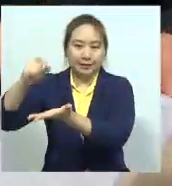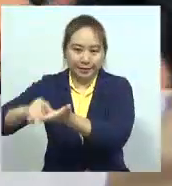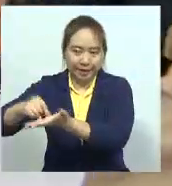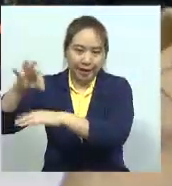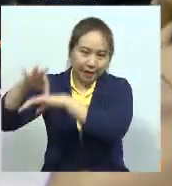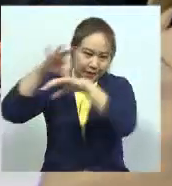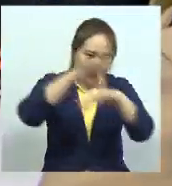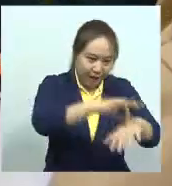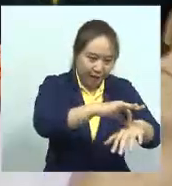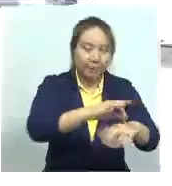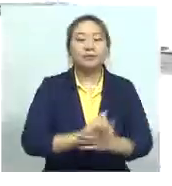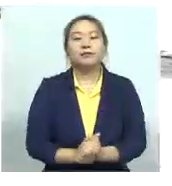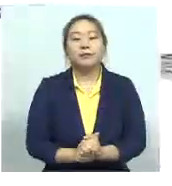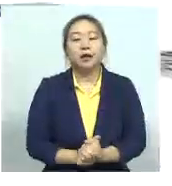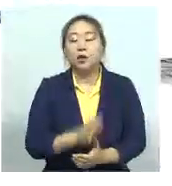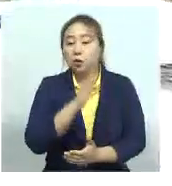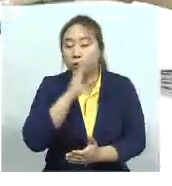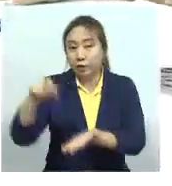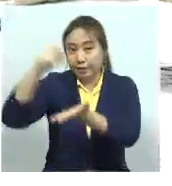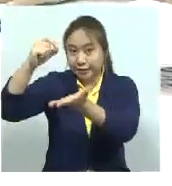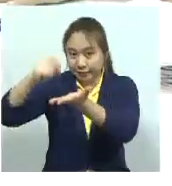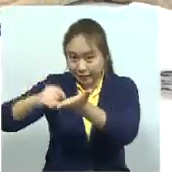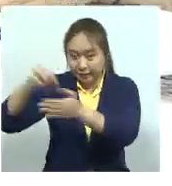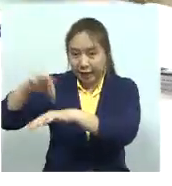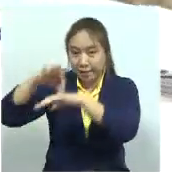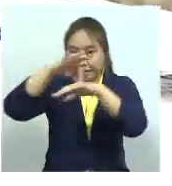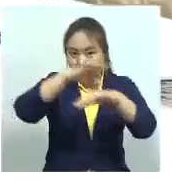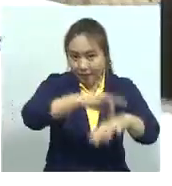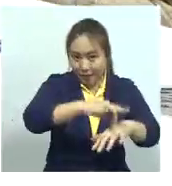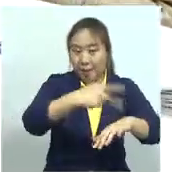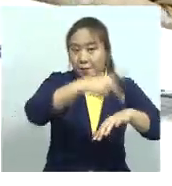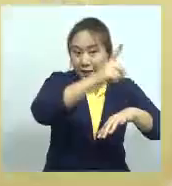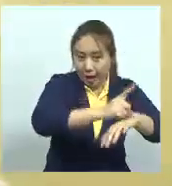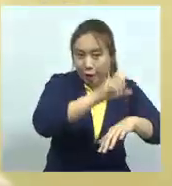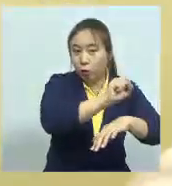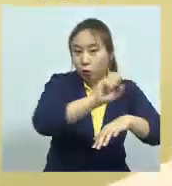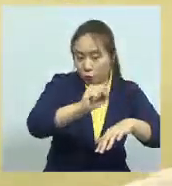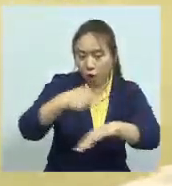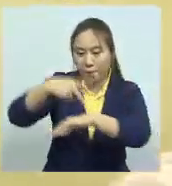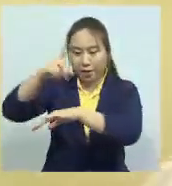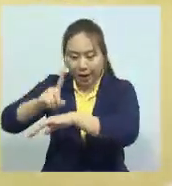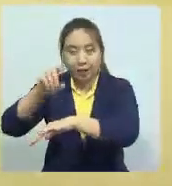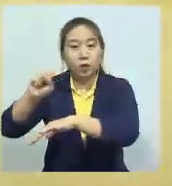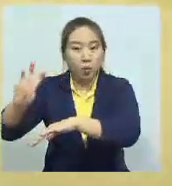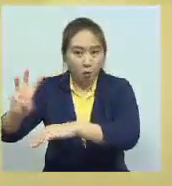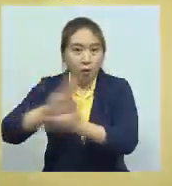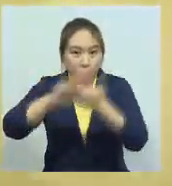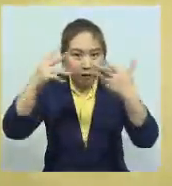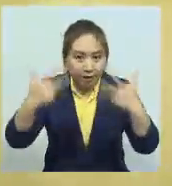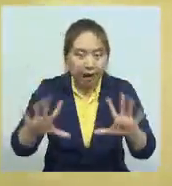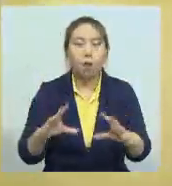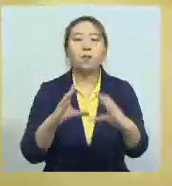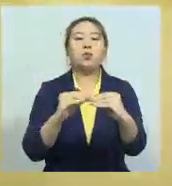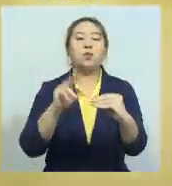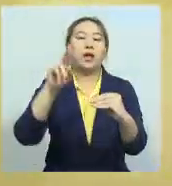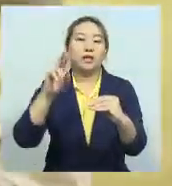ายชื่อลงมาและเมื่อมีการโปรดเกล้าโปรดกระหม่อมแต่งตั้งประธานสภาและประธานวุฒิสภาแล้วก็จะสามารถเปิดประชุ